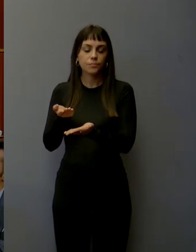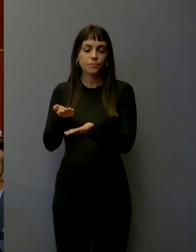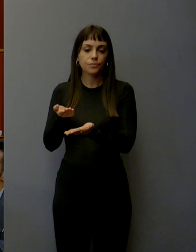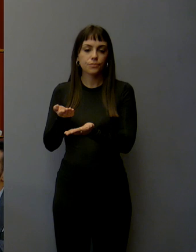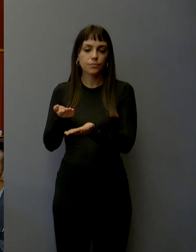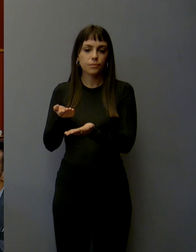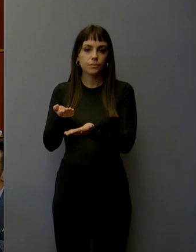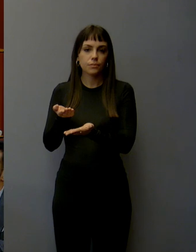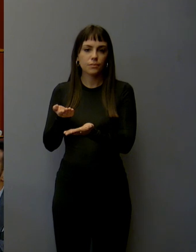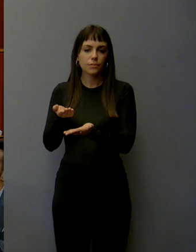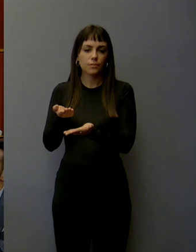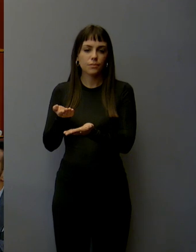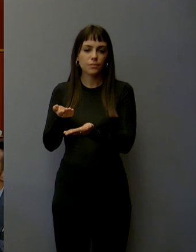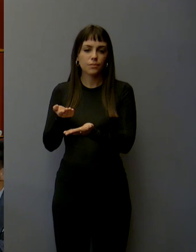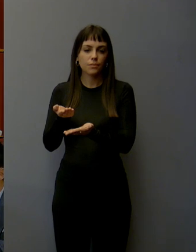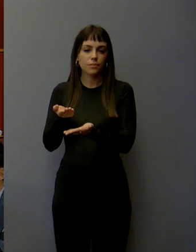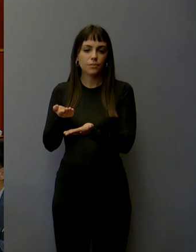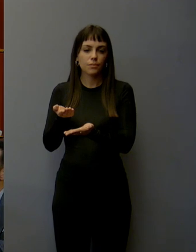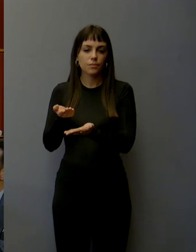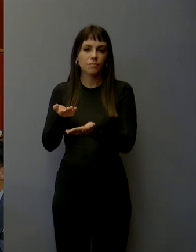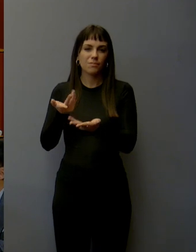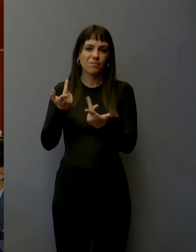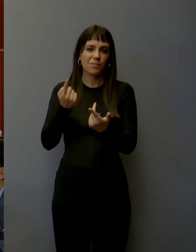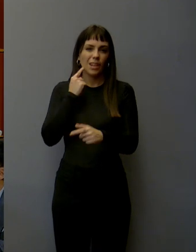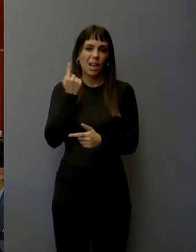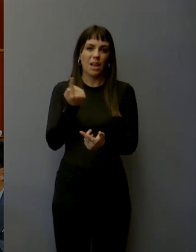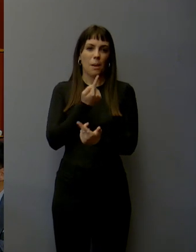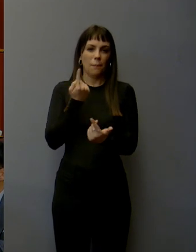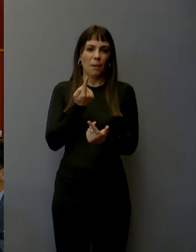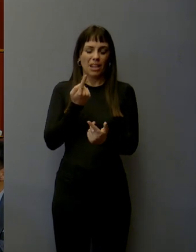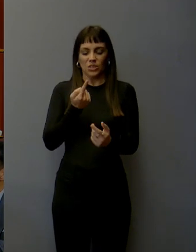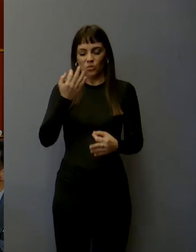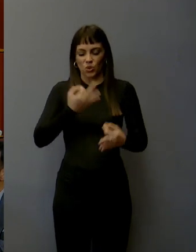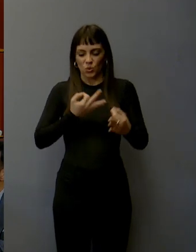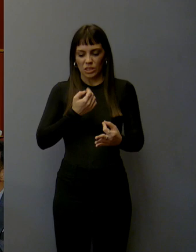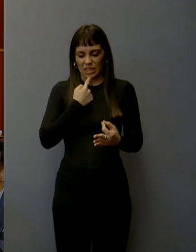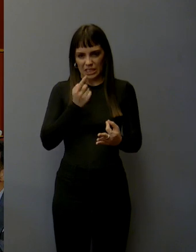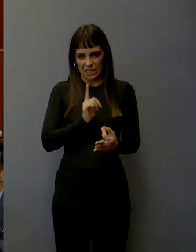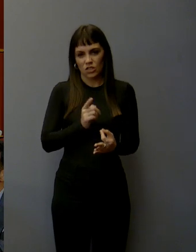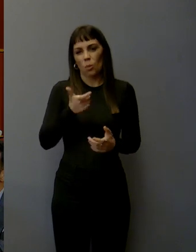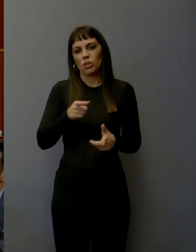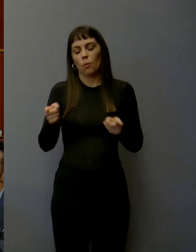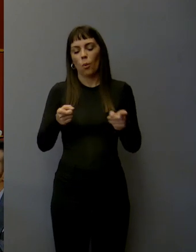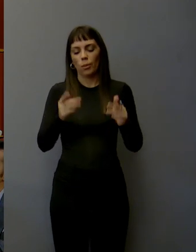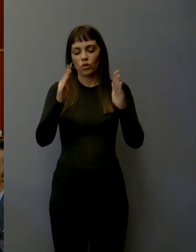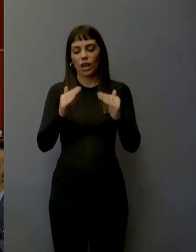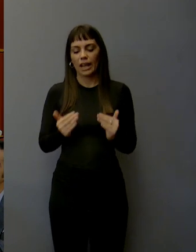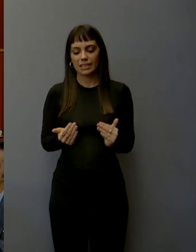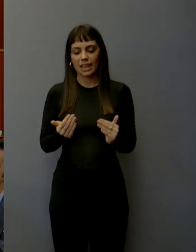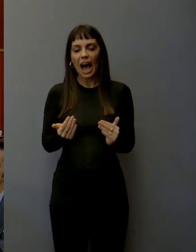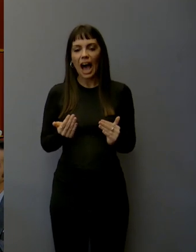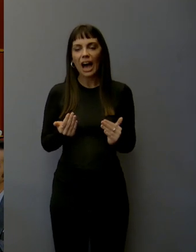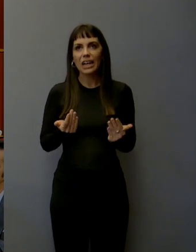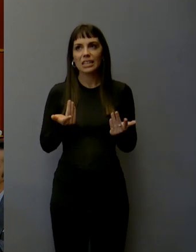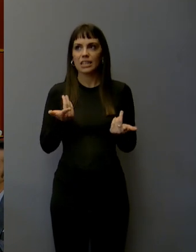senso che non il meglio Non entrare nella dimensione del giudizio cioè il clima natalizio meglio non interroga ragazzi se